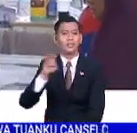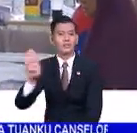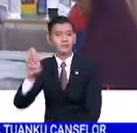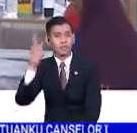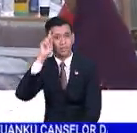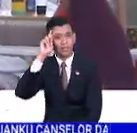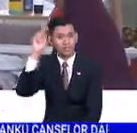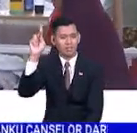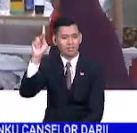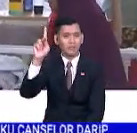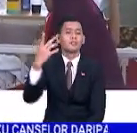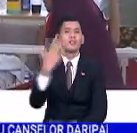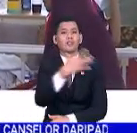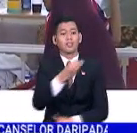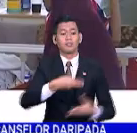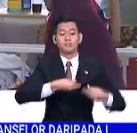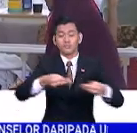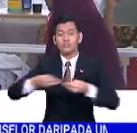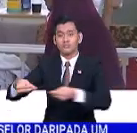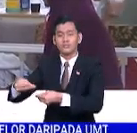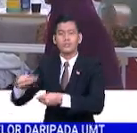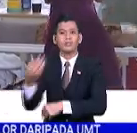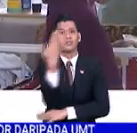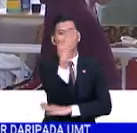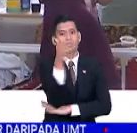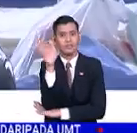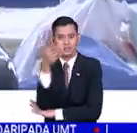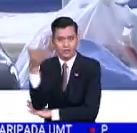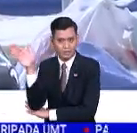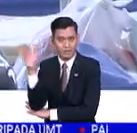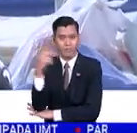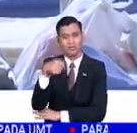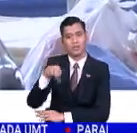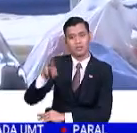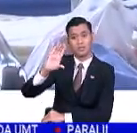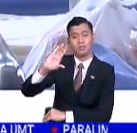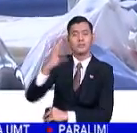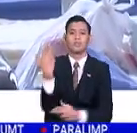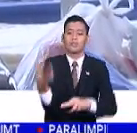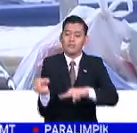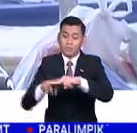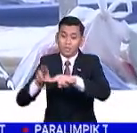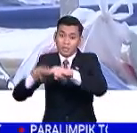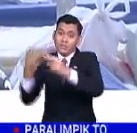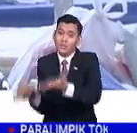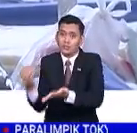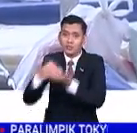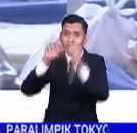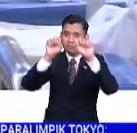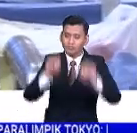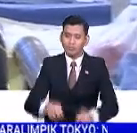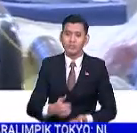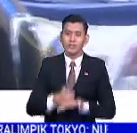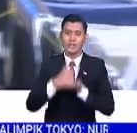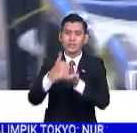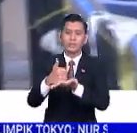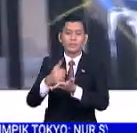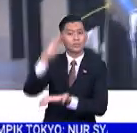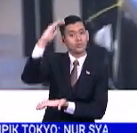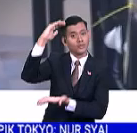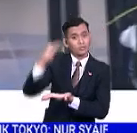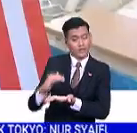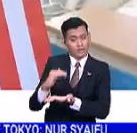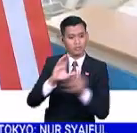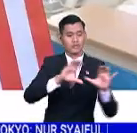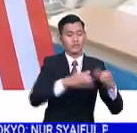agihan Jalur Gemilang hari ini. Tambahnya, dengan penambahan PKRC ini, diharap dapat membantu menampung keperluan pesakit kategori 4 dan